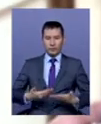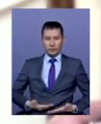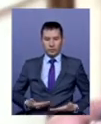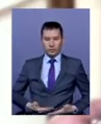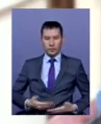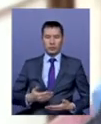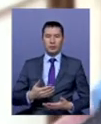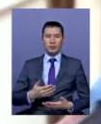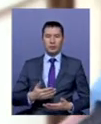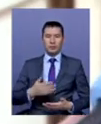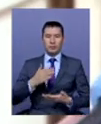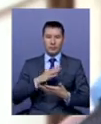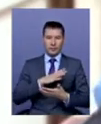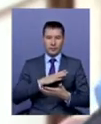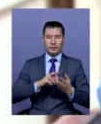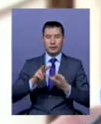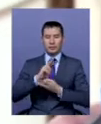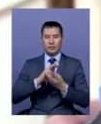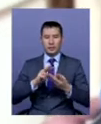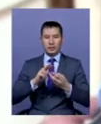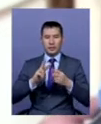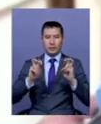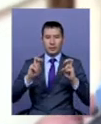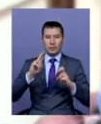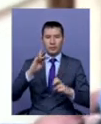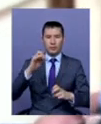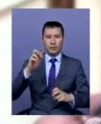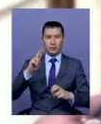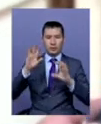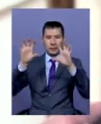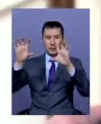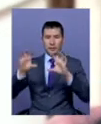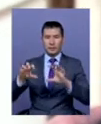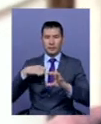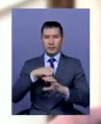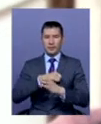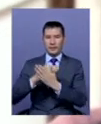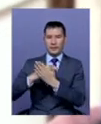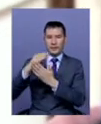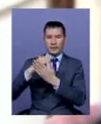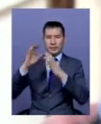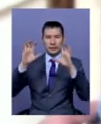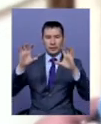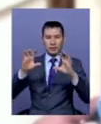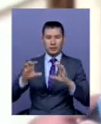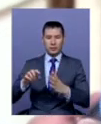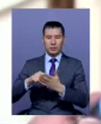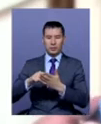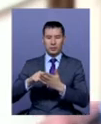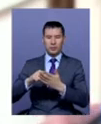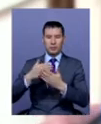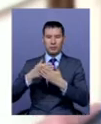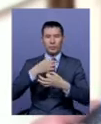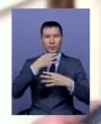бір кезеңде баға беріп тұратын жағдай болады. Конституция бұл ең жоғарғы заңдық күші бар құжат. Бүткіл одан басқа